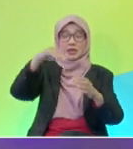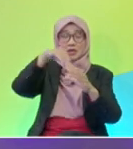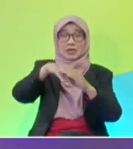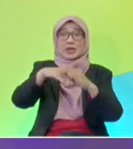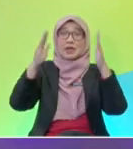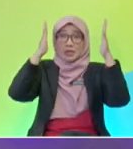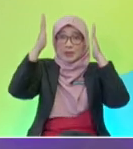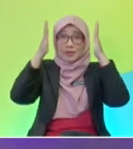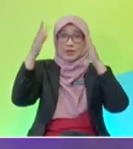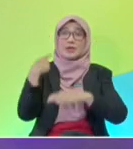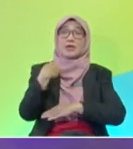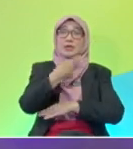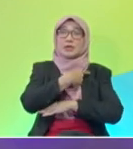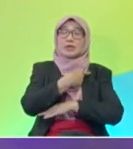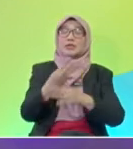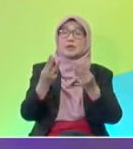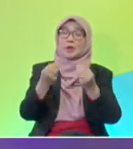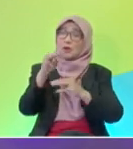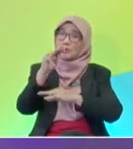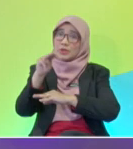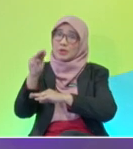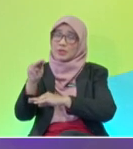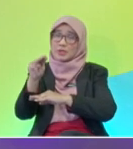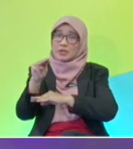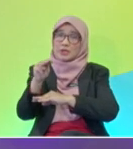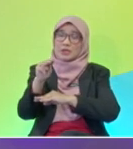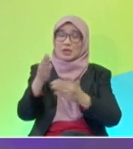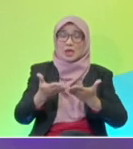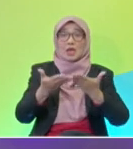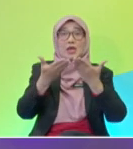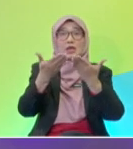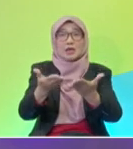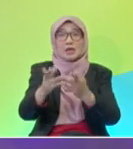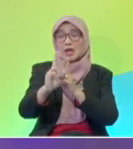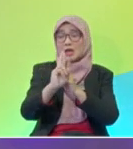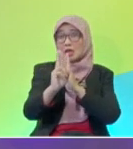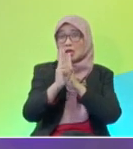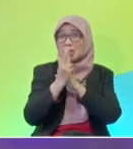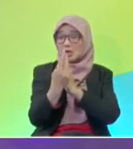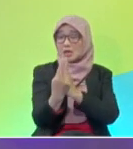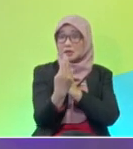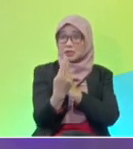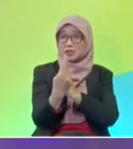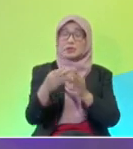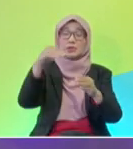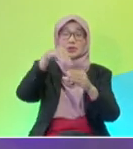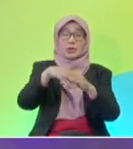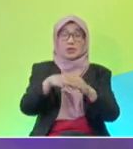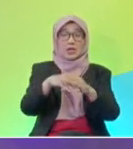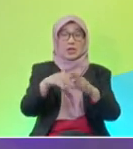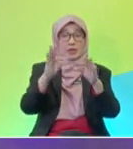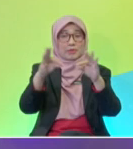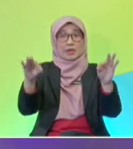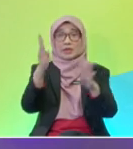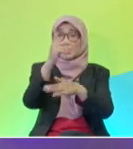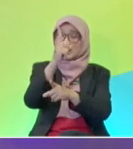respons kita juga mahu murid memberikan respons di dalam bentuk ayat yang